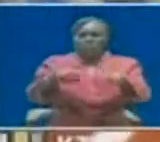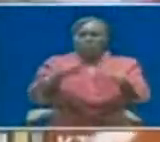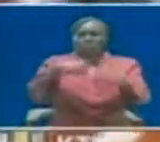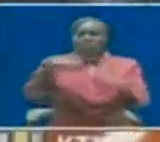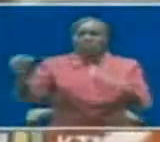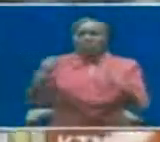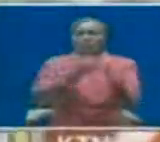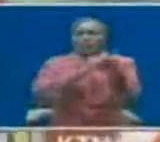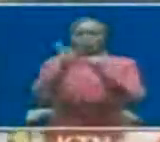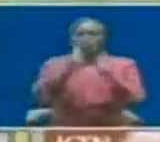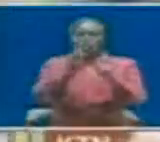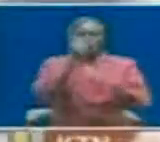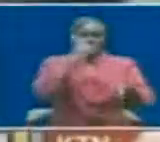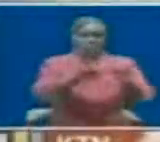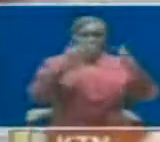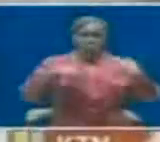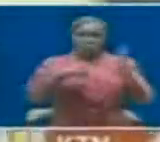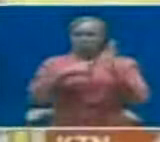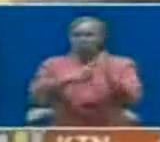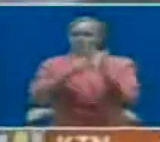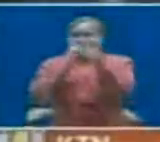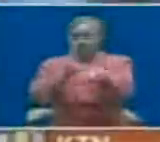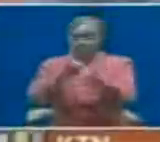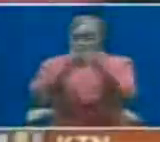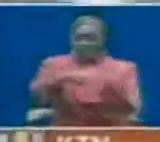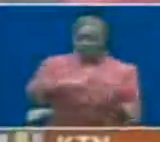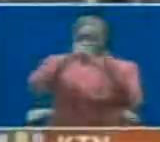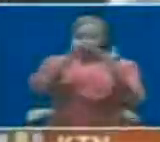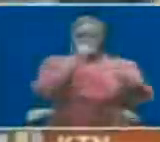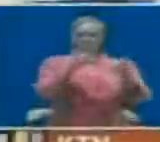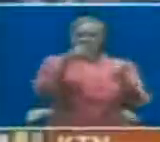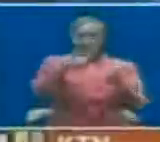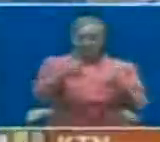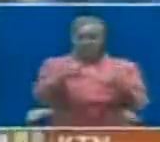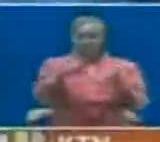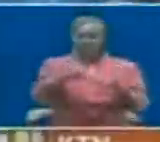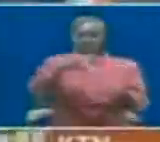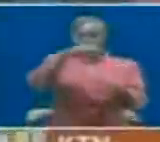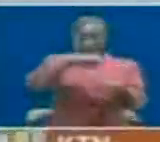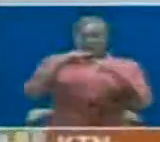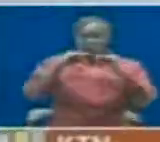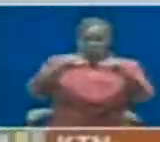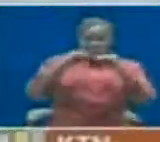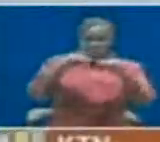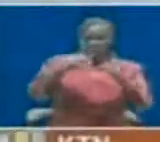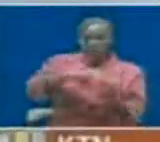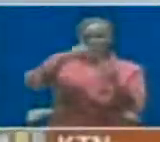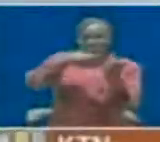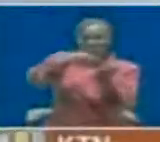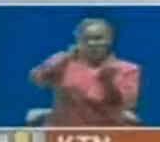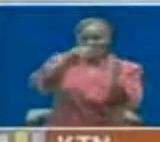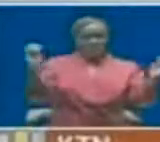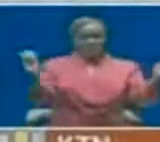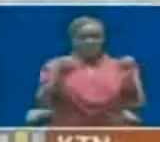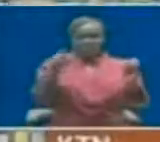children. Wanariadha watakaodhihirisha talanta spesheli ya kukimbia watachaguliwa na kupata mafunzo ya hali ya juu bila malipo